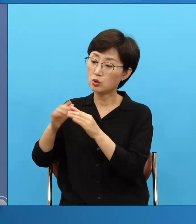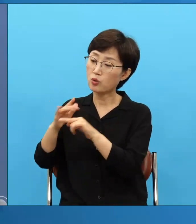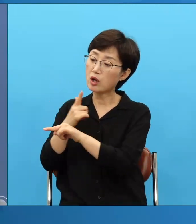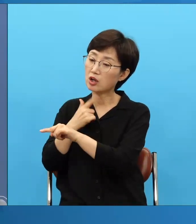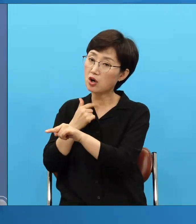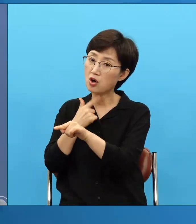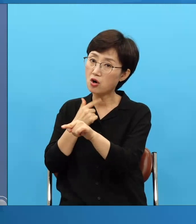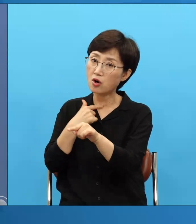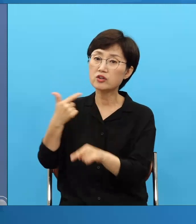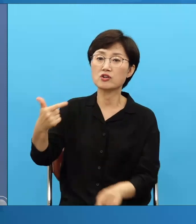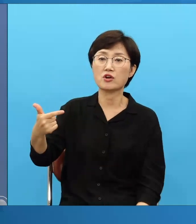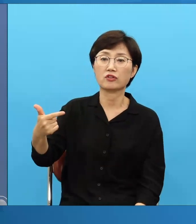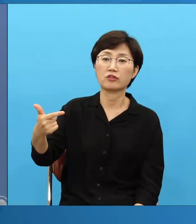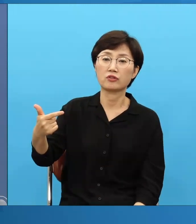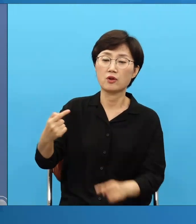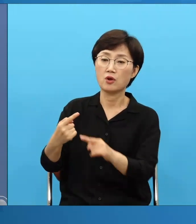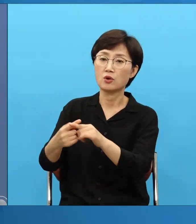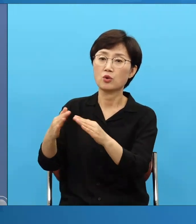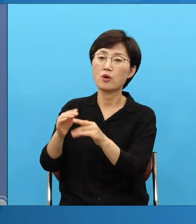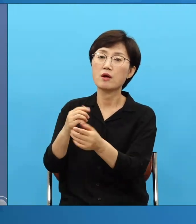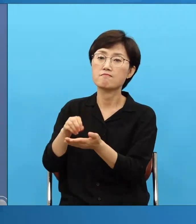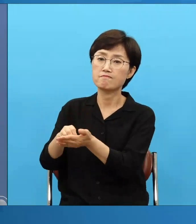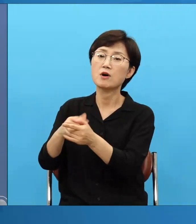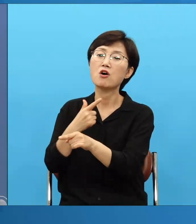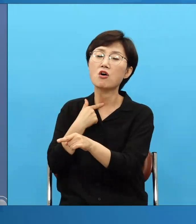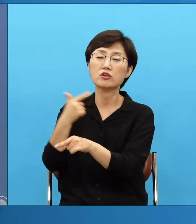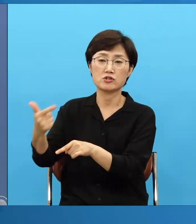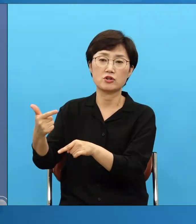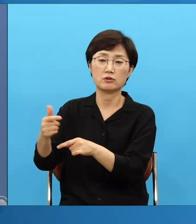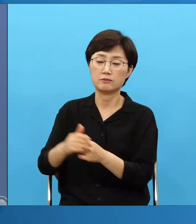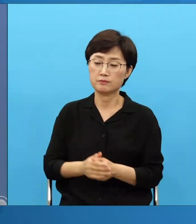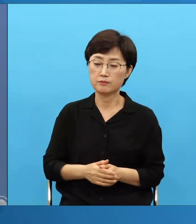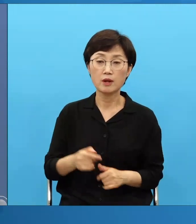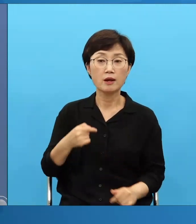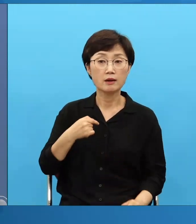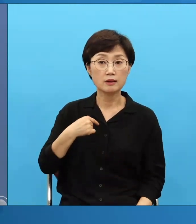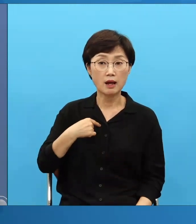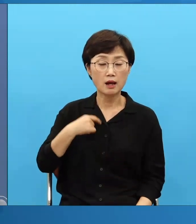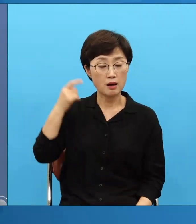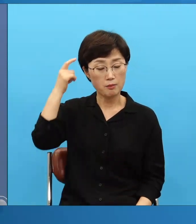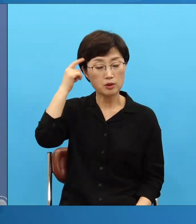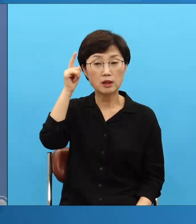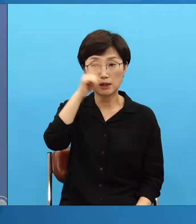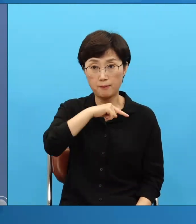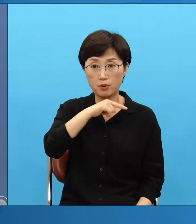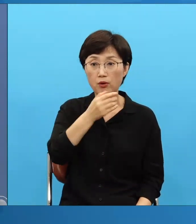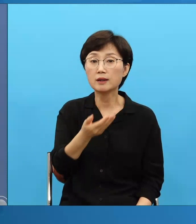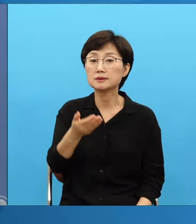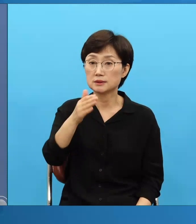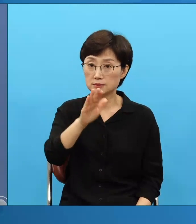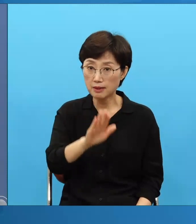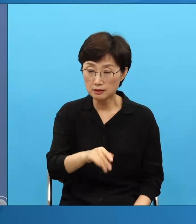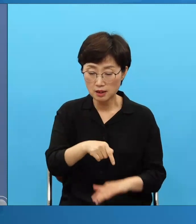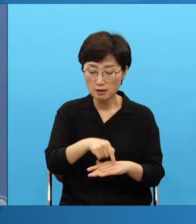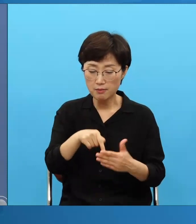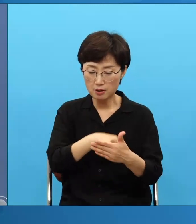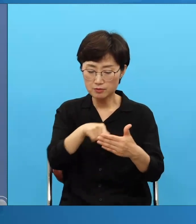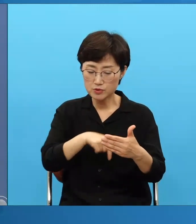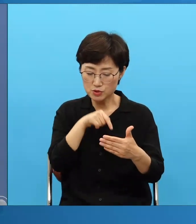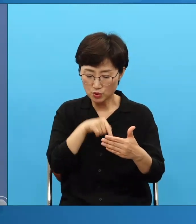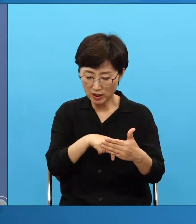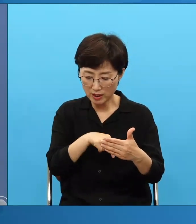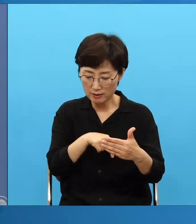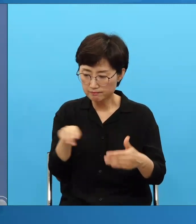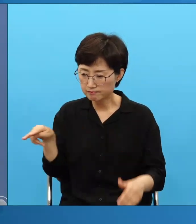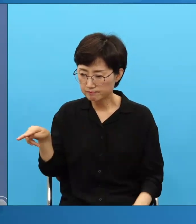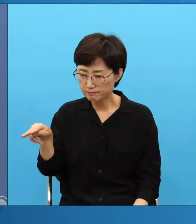6 other churches. 아무리 내가 IQ가 낮지만은요. 내 마음속에 영적 한이 생기더라고요.